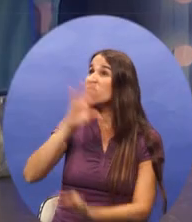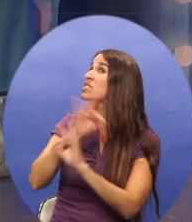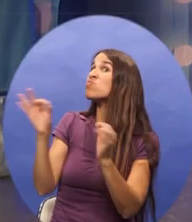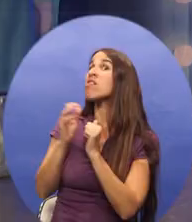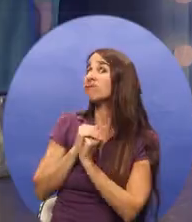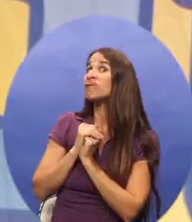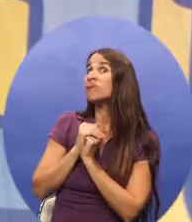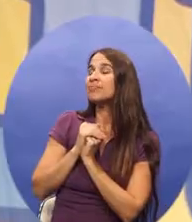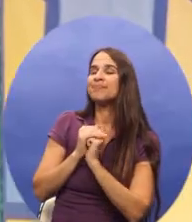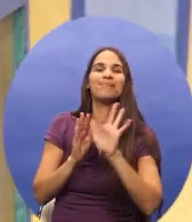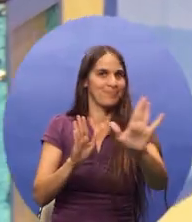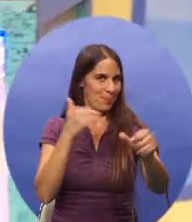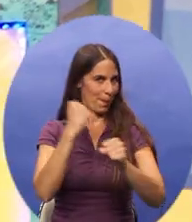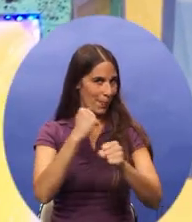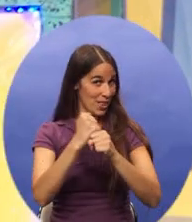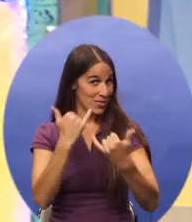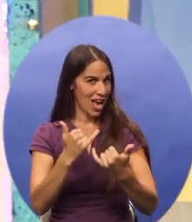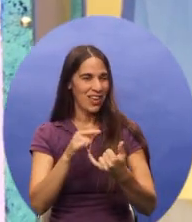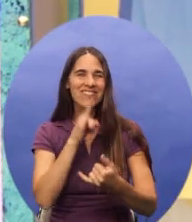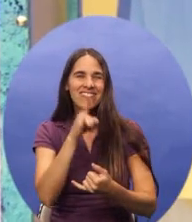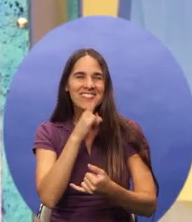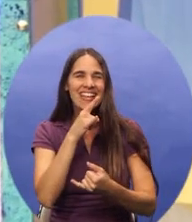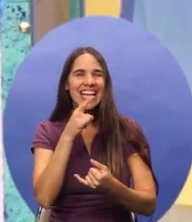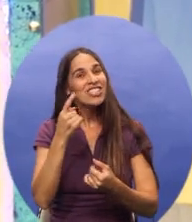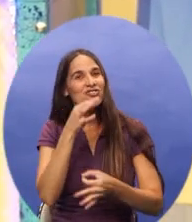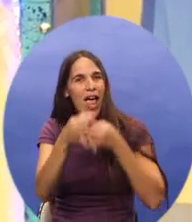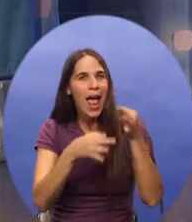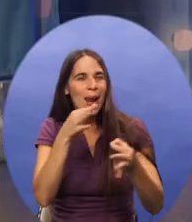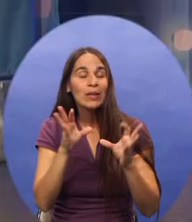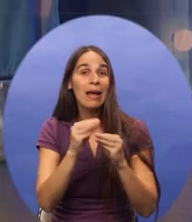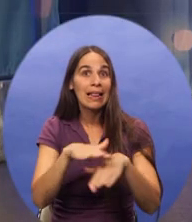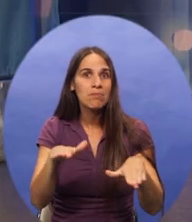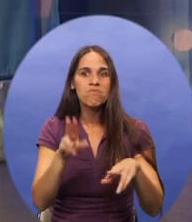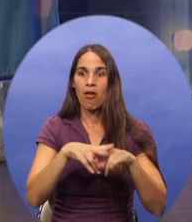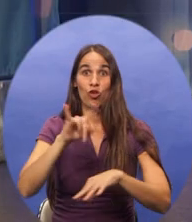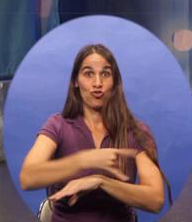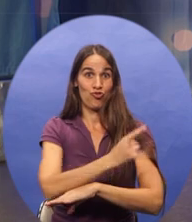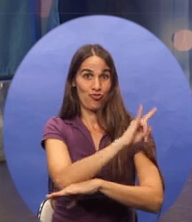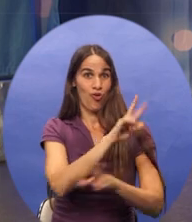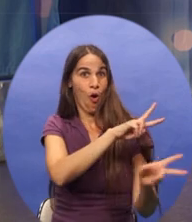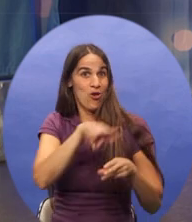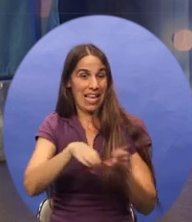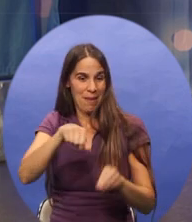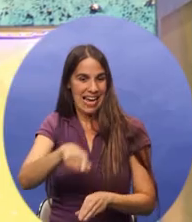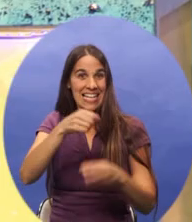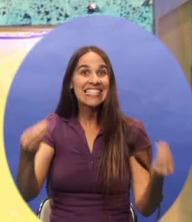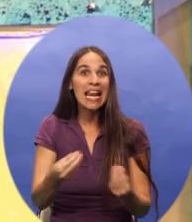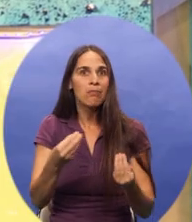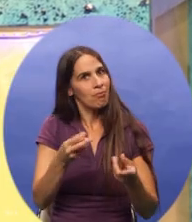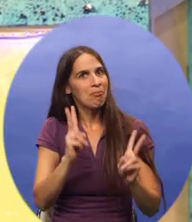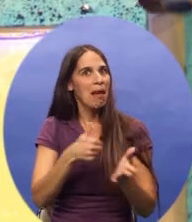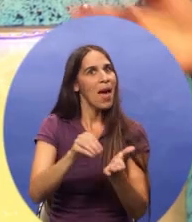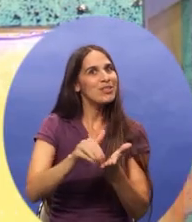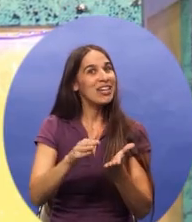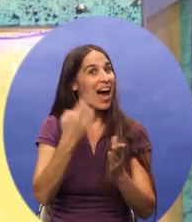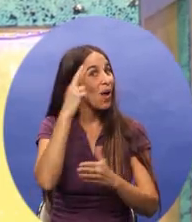רעיון מצוין. אני אעשה עכשיו את שעשועון הטריוויה עם הילדים, ואז שאול השבלול יחזור עם ארגז הכלים של בובה בנאי, ונוכל